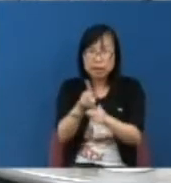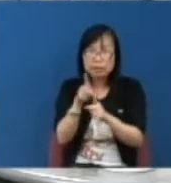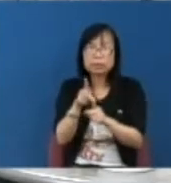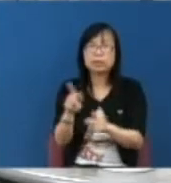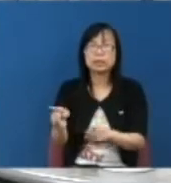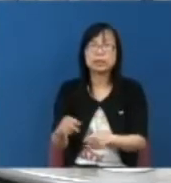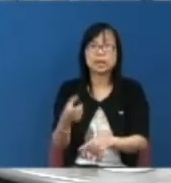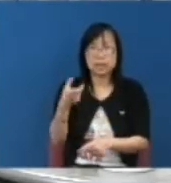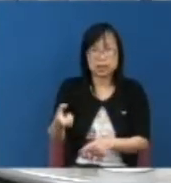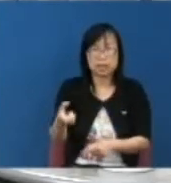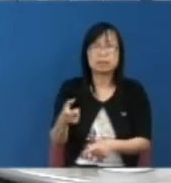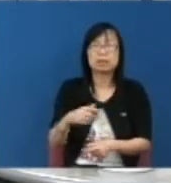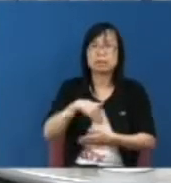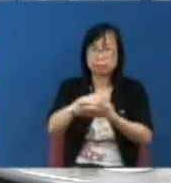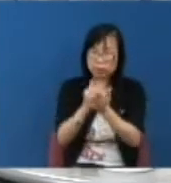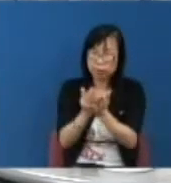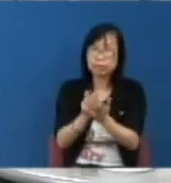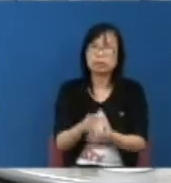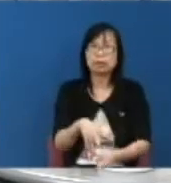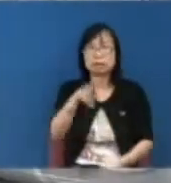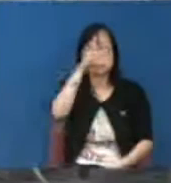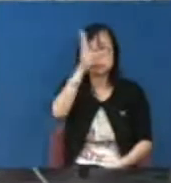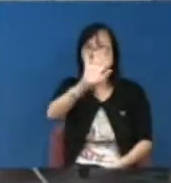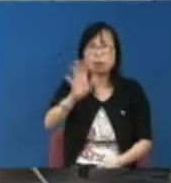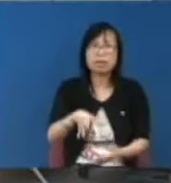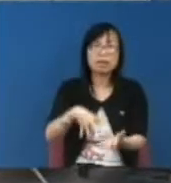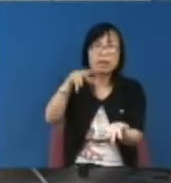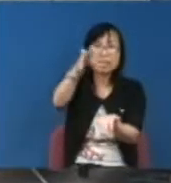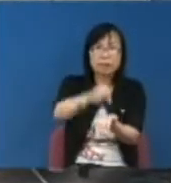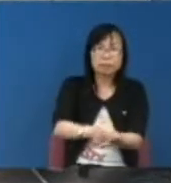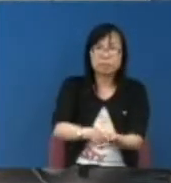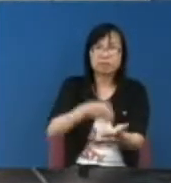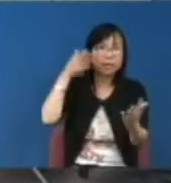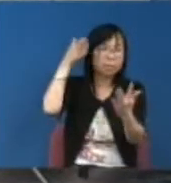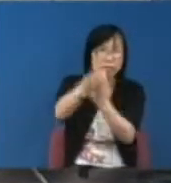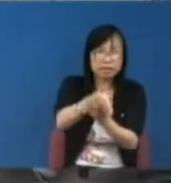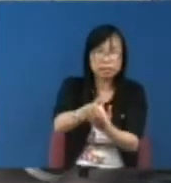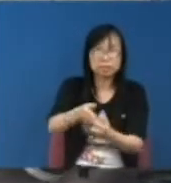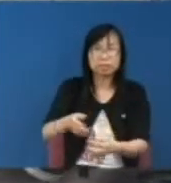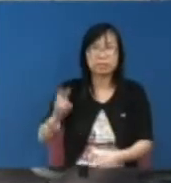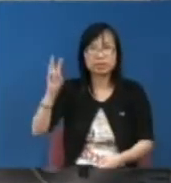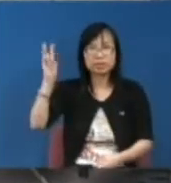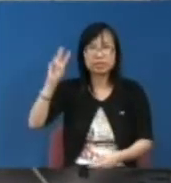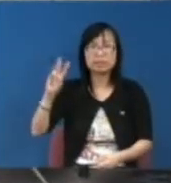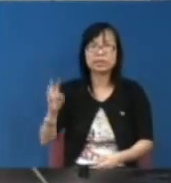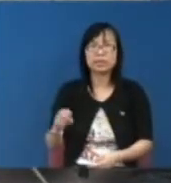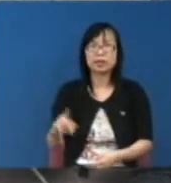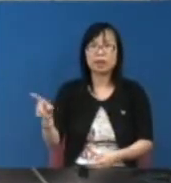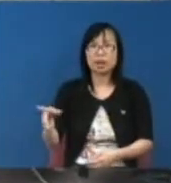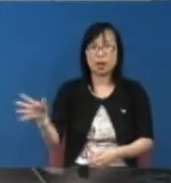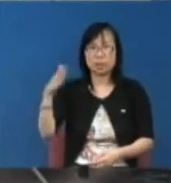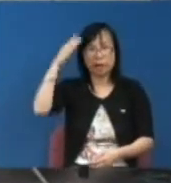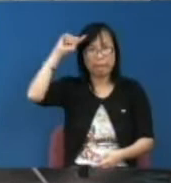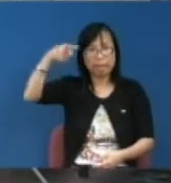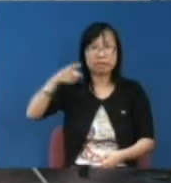資源啦。 咁啊，政府再冇藉口入侵我哋清水灣。 係啊，聽日我見阿漁農處處